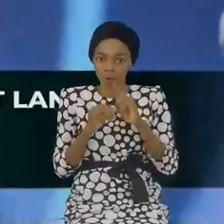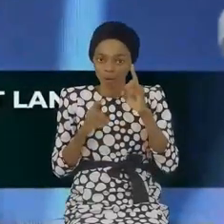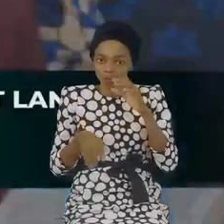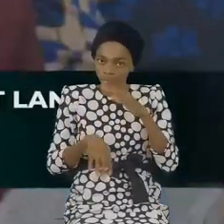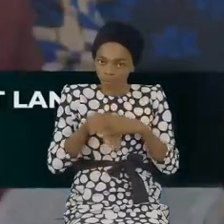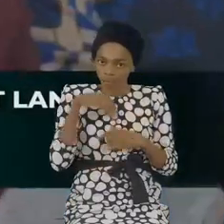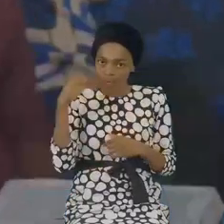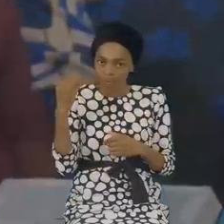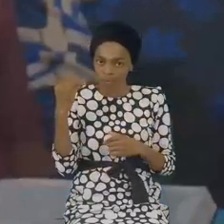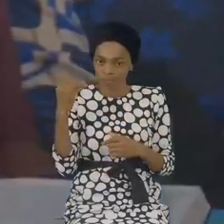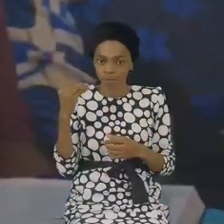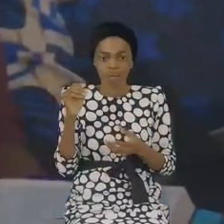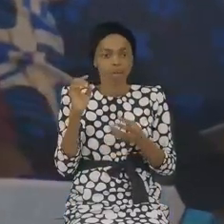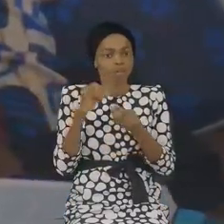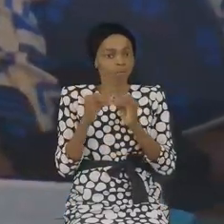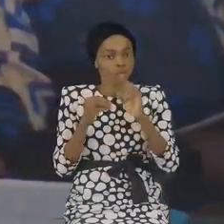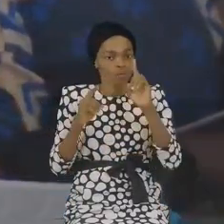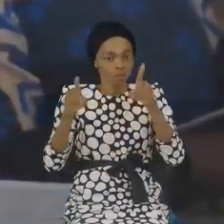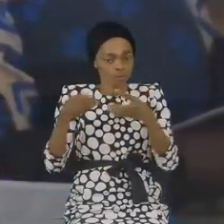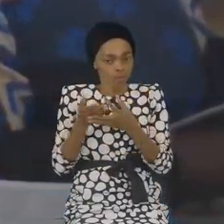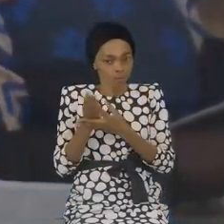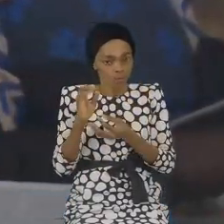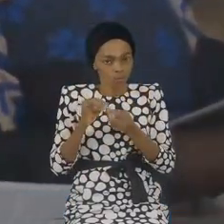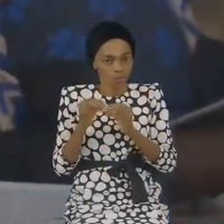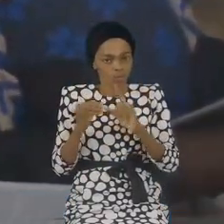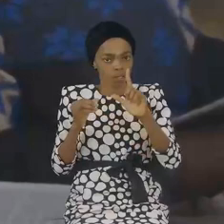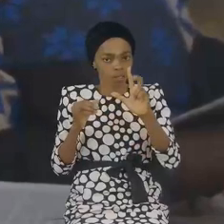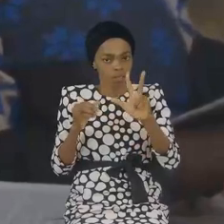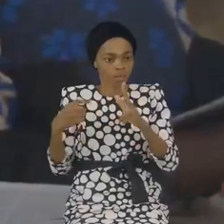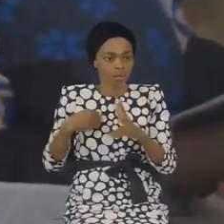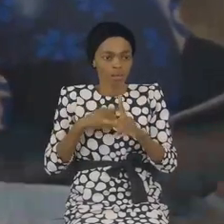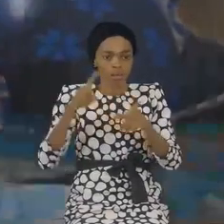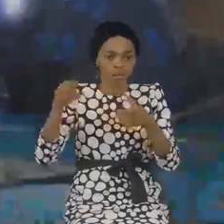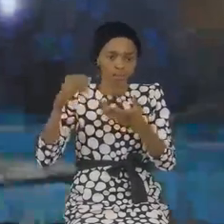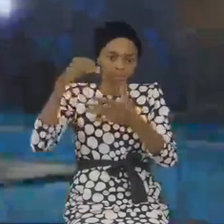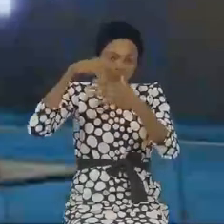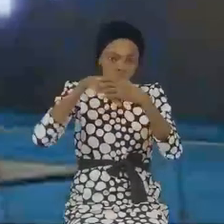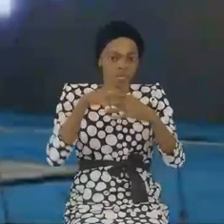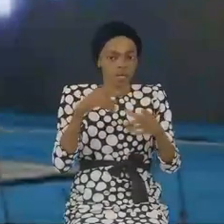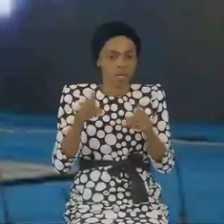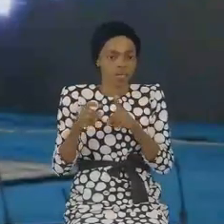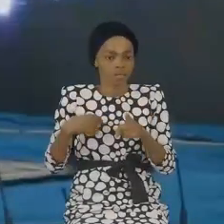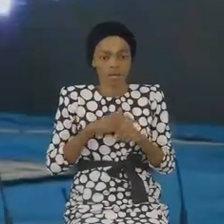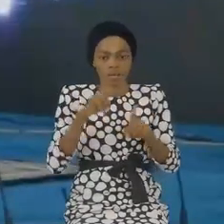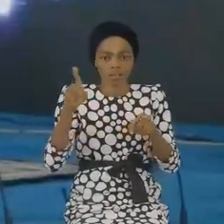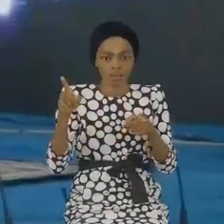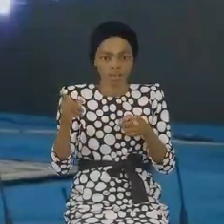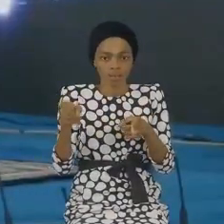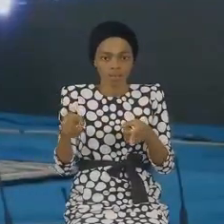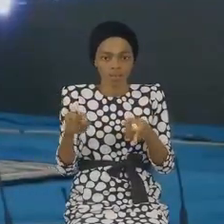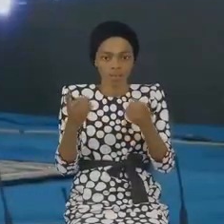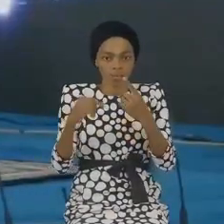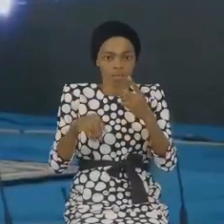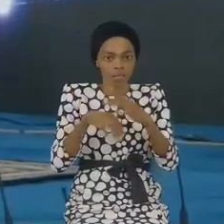nous traversons et troisièmement, nous entrons. Et comme tu es sorti, tu dois aider les autres aussi